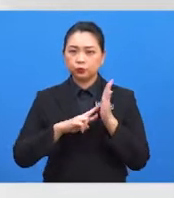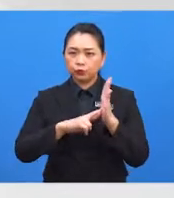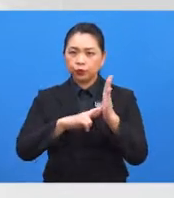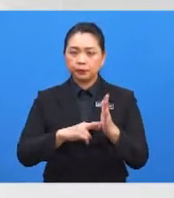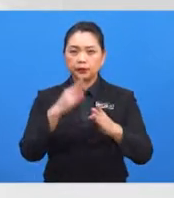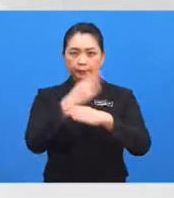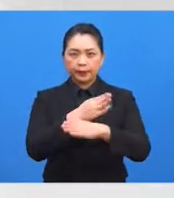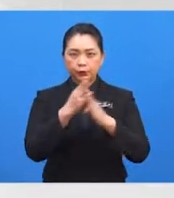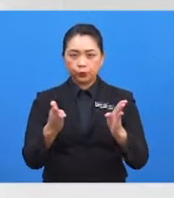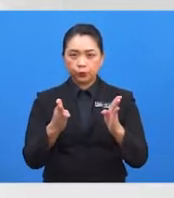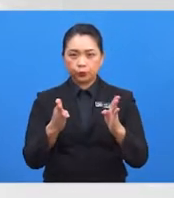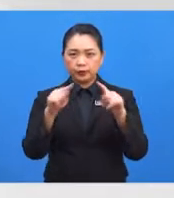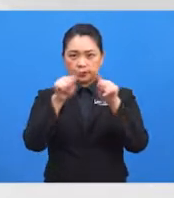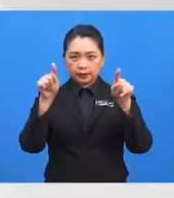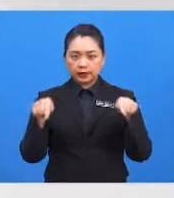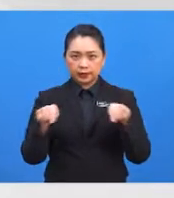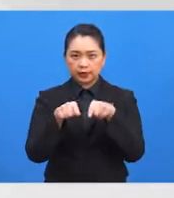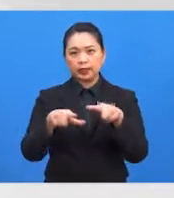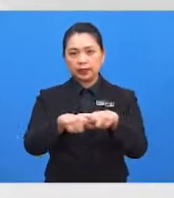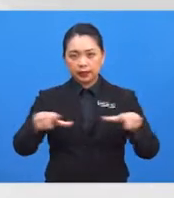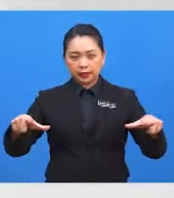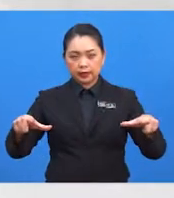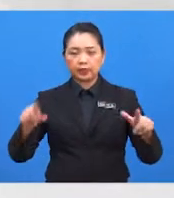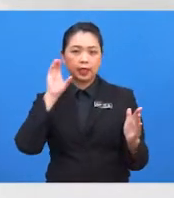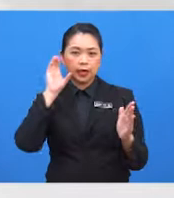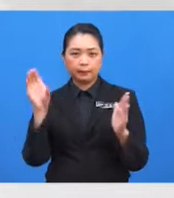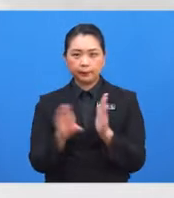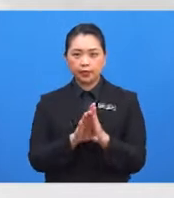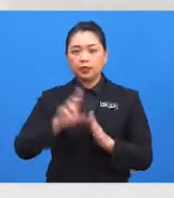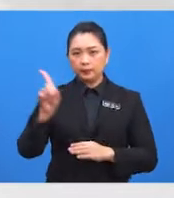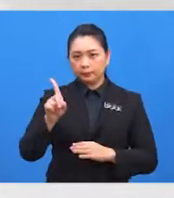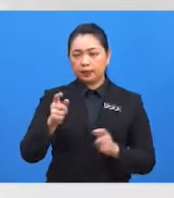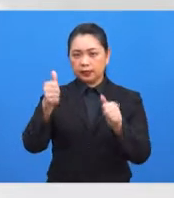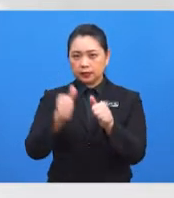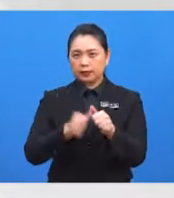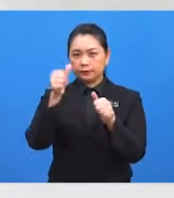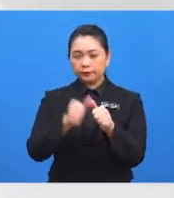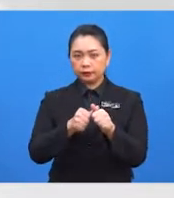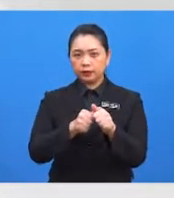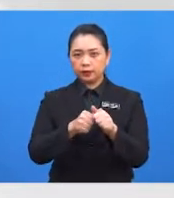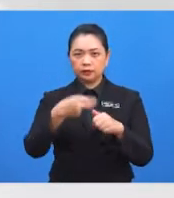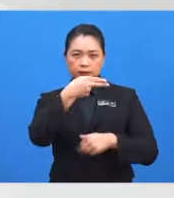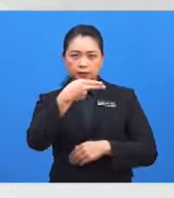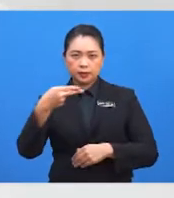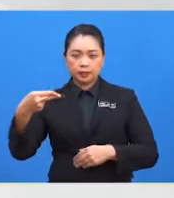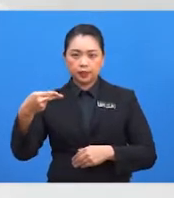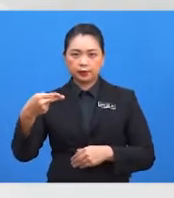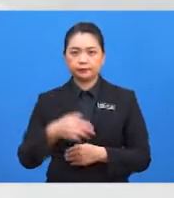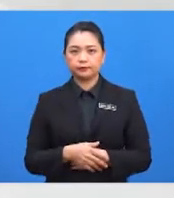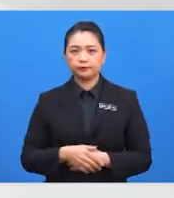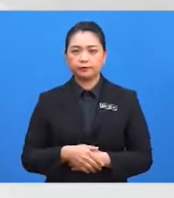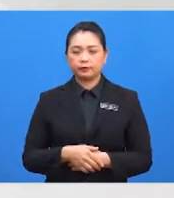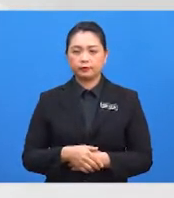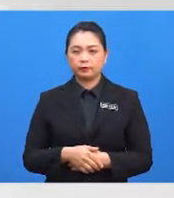bentuk, persegi, landscape atau portrait di mana setiap medan selari dengan medan persembahan